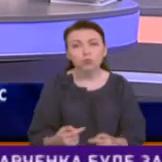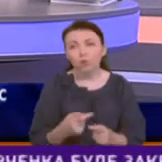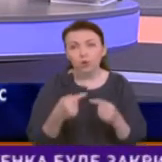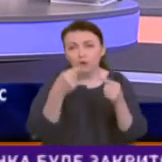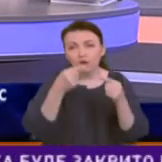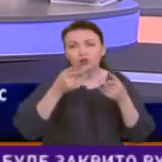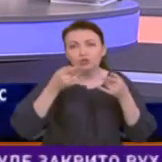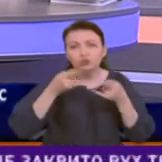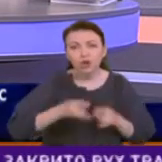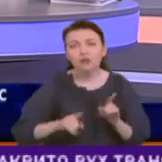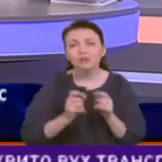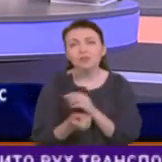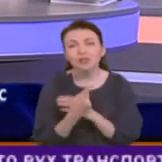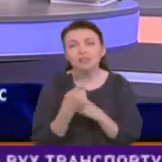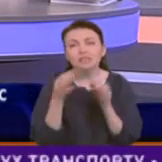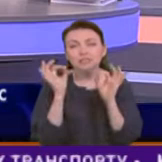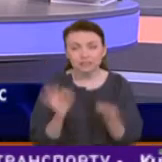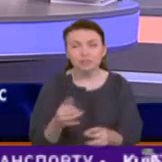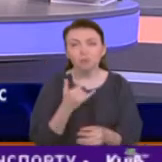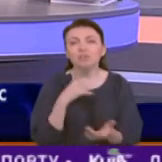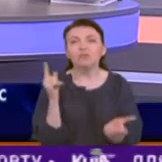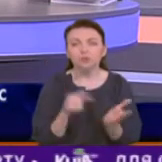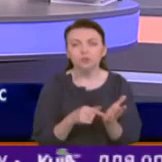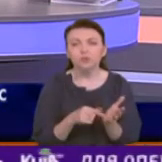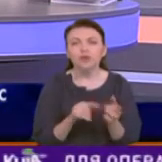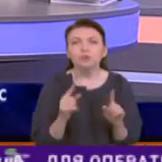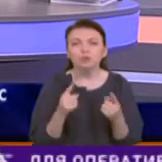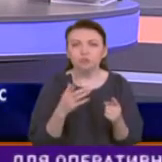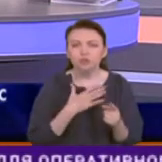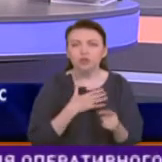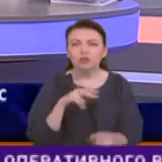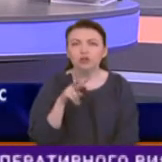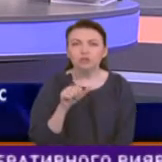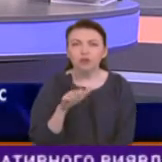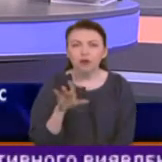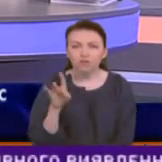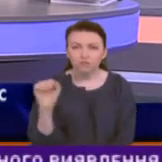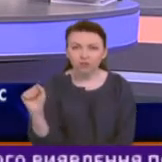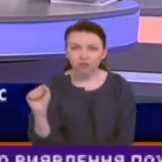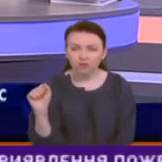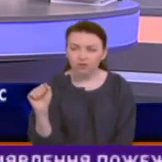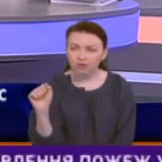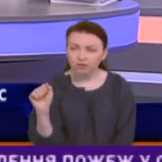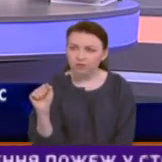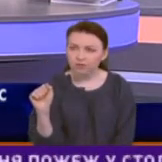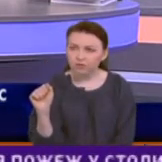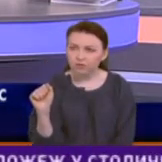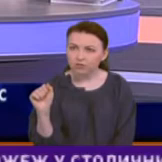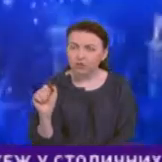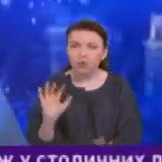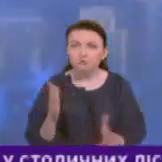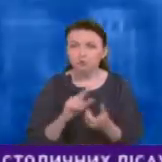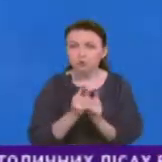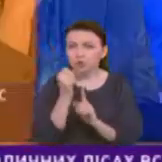перше. Второе. Мене інтересує от який вопрос. Чому наша лавра, коли ще Москви в Палині не було, вдруг стала